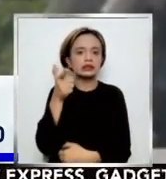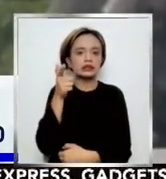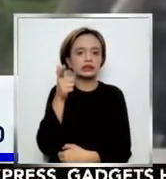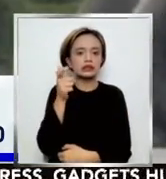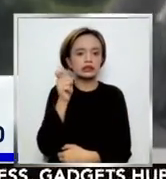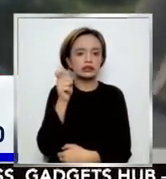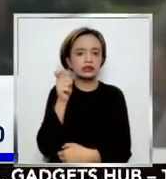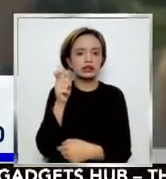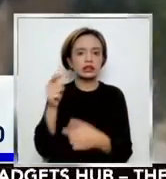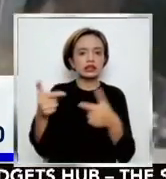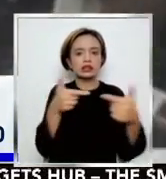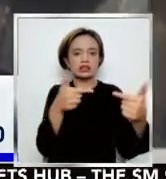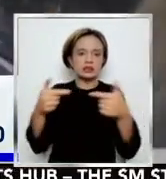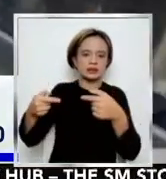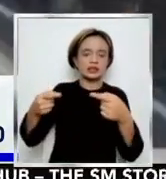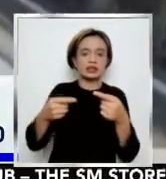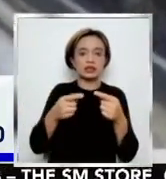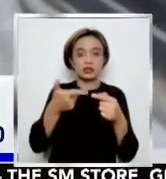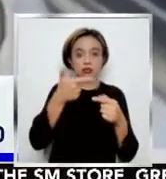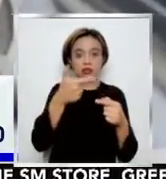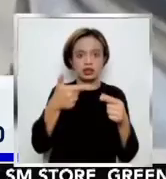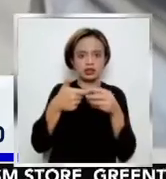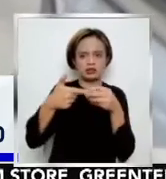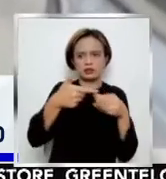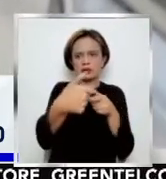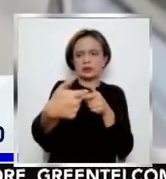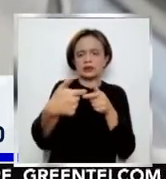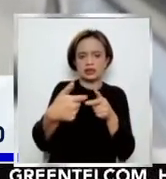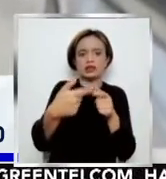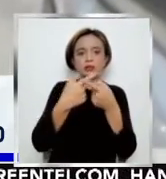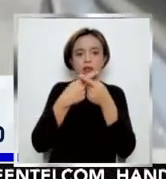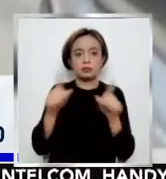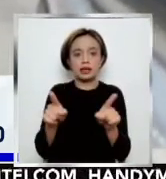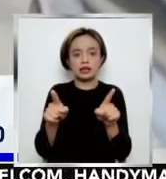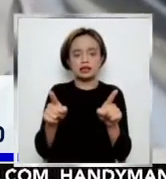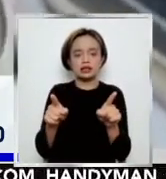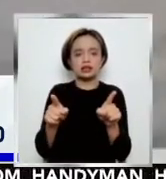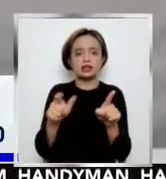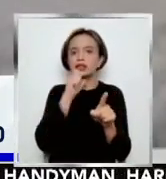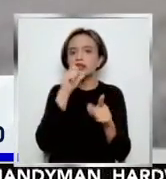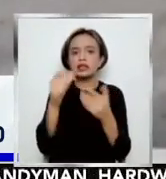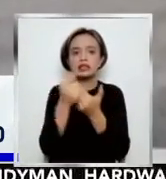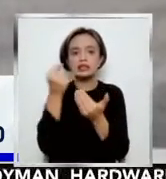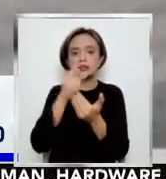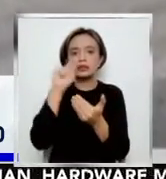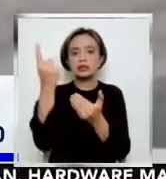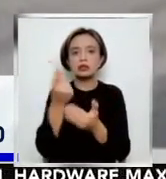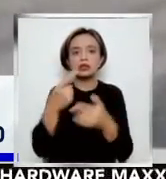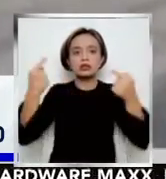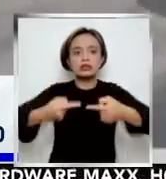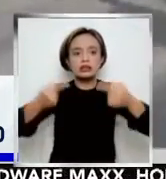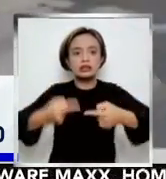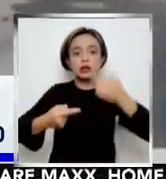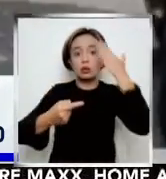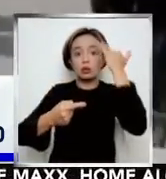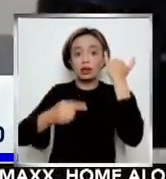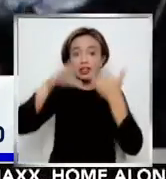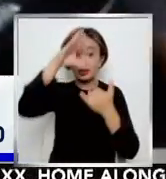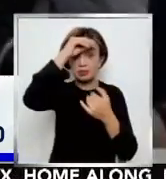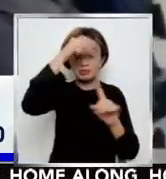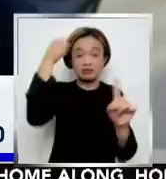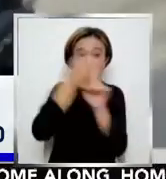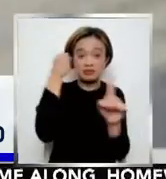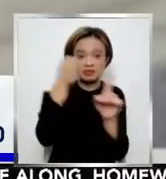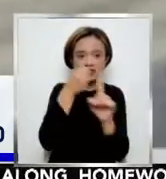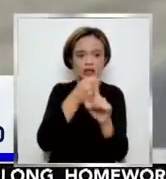nag-aagawa na pala ng baril ang ilan sa mga lalaki. Pero lumalabas na hindi ito simpleng away-kali. Dahil ang lalaking binubugbog, inaakusang